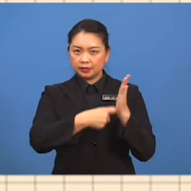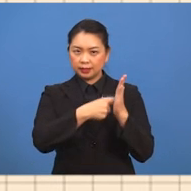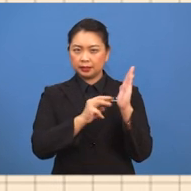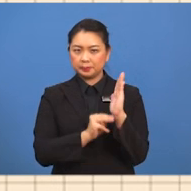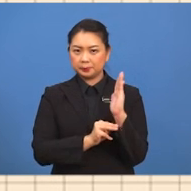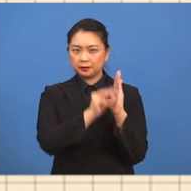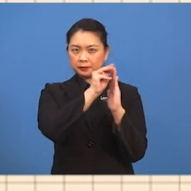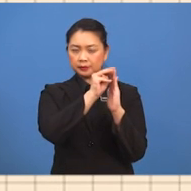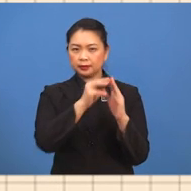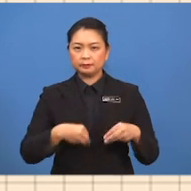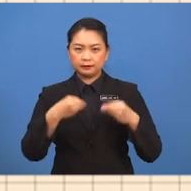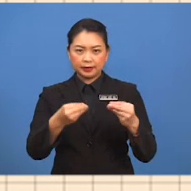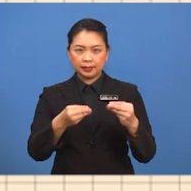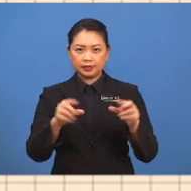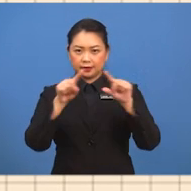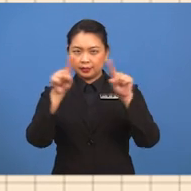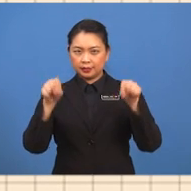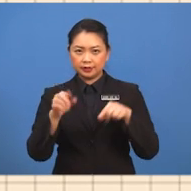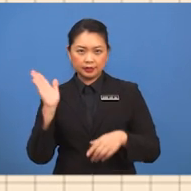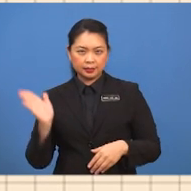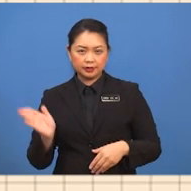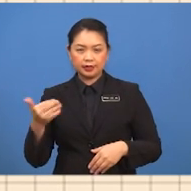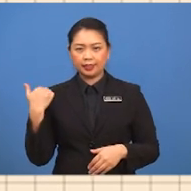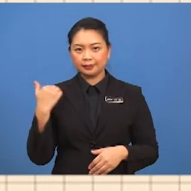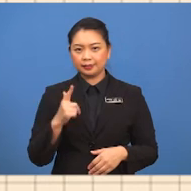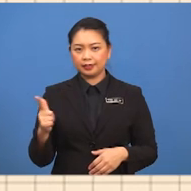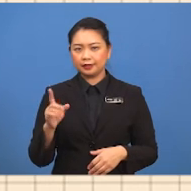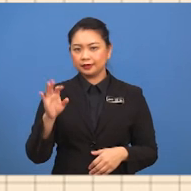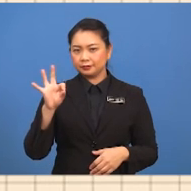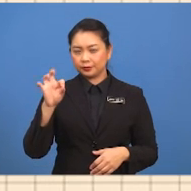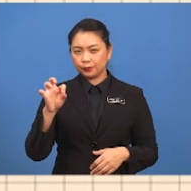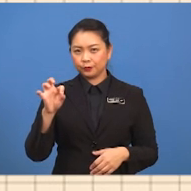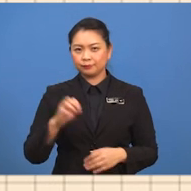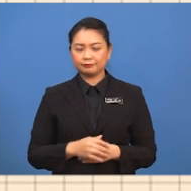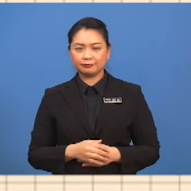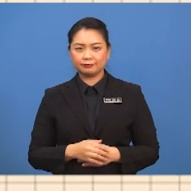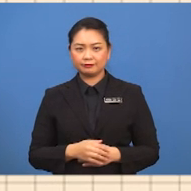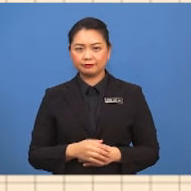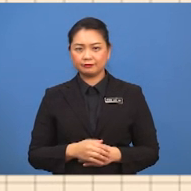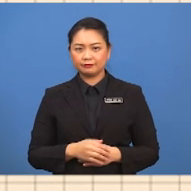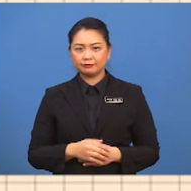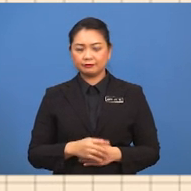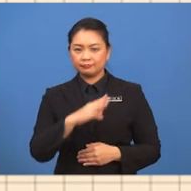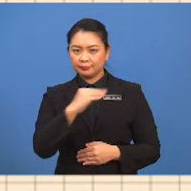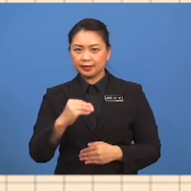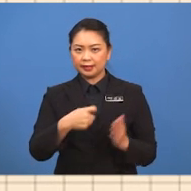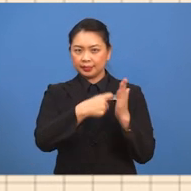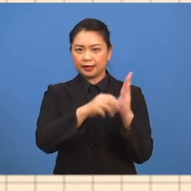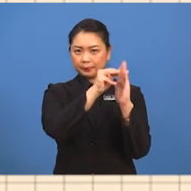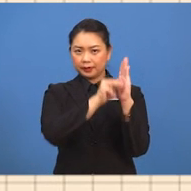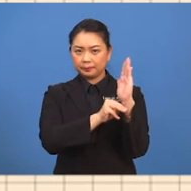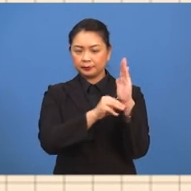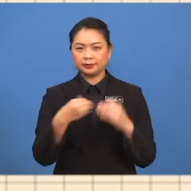maksimum bagi data ini ialah 90. Manakala